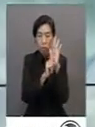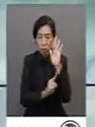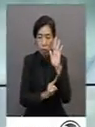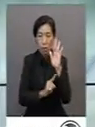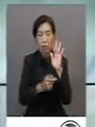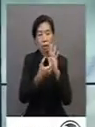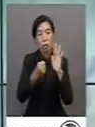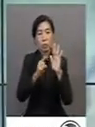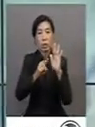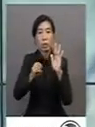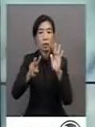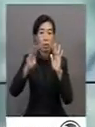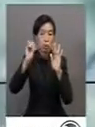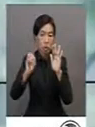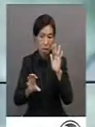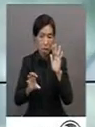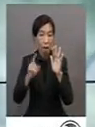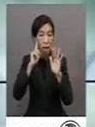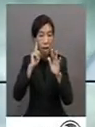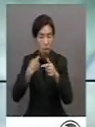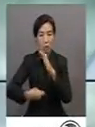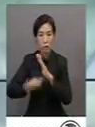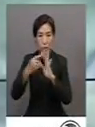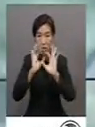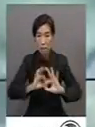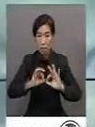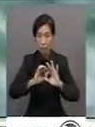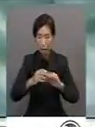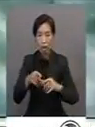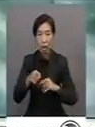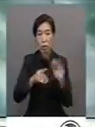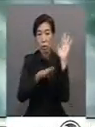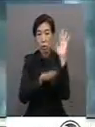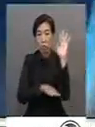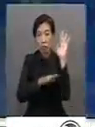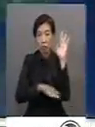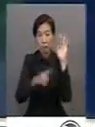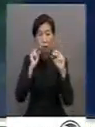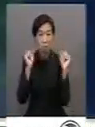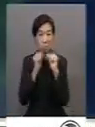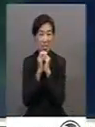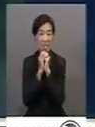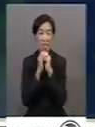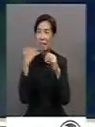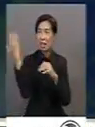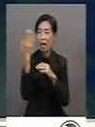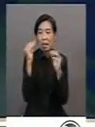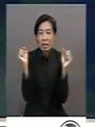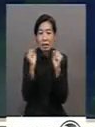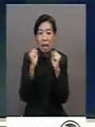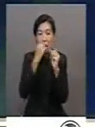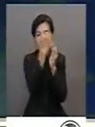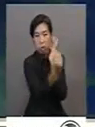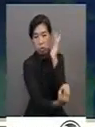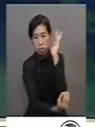ง 1-2 องศาเซลเซียสครับอีกปัจจัยหนึ่งที่ต้องจับตาในพื้นที่ภาคใต้ครับลมหนาวที่ลงมามากเกินไปก็จะทำให้